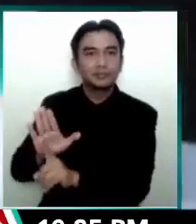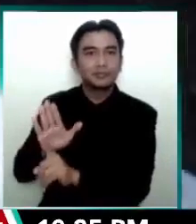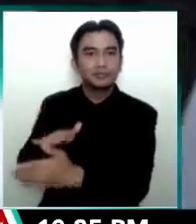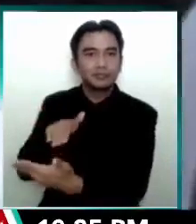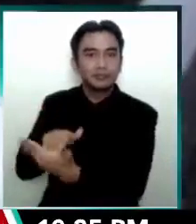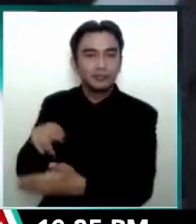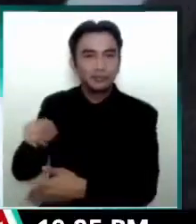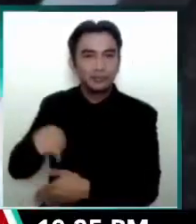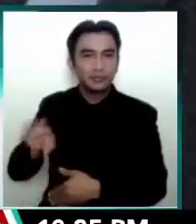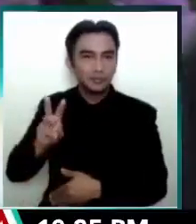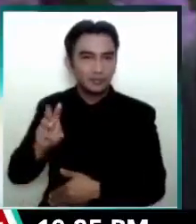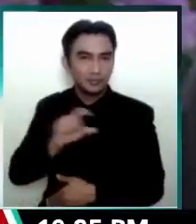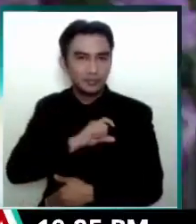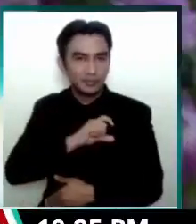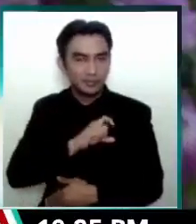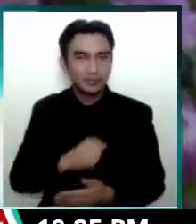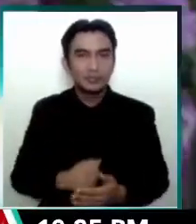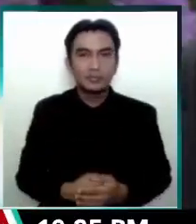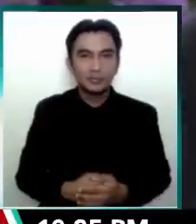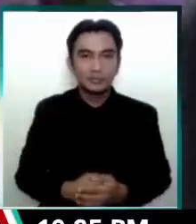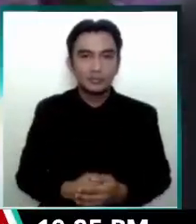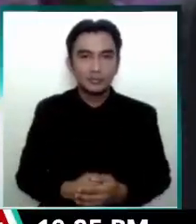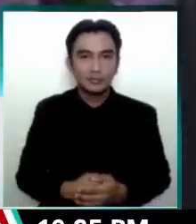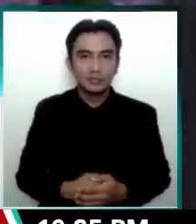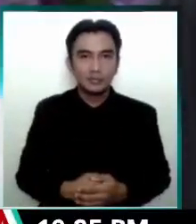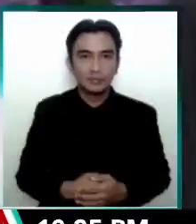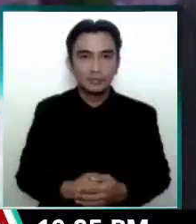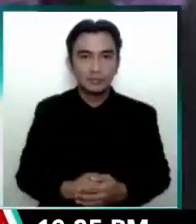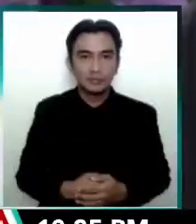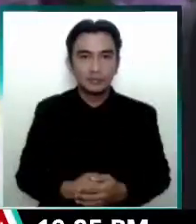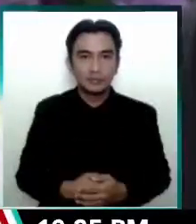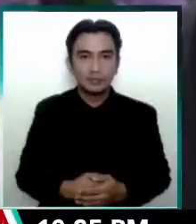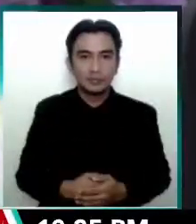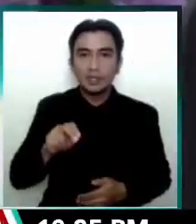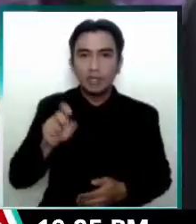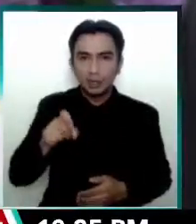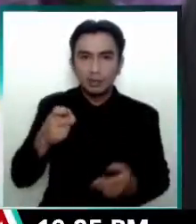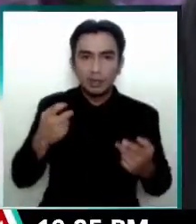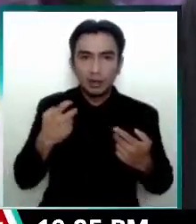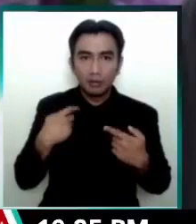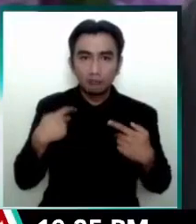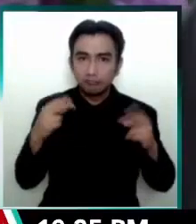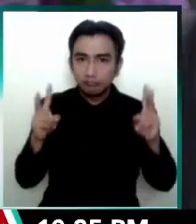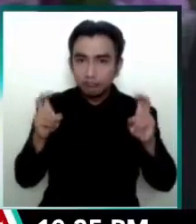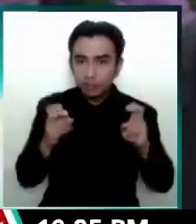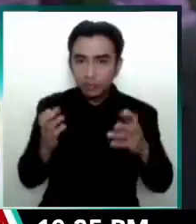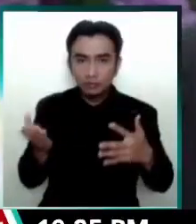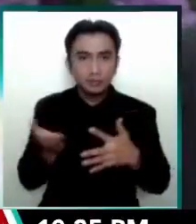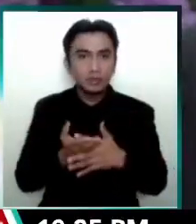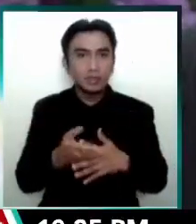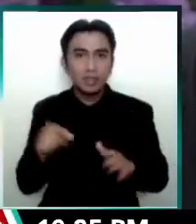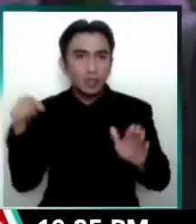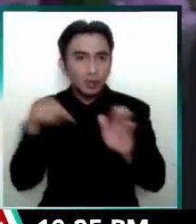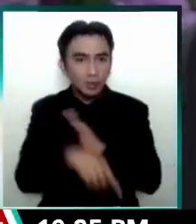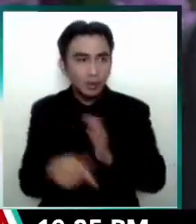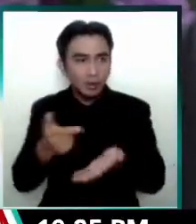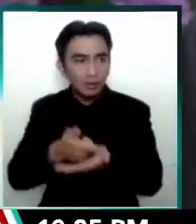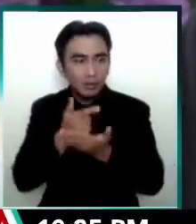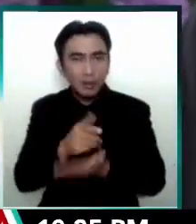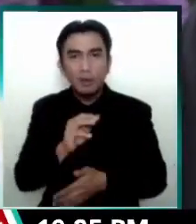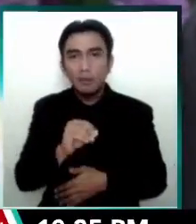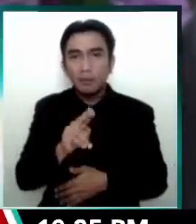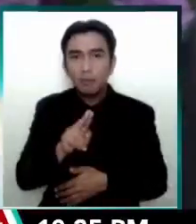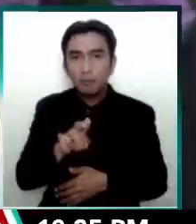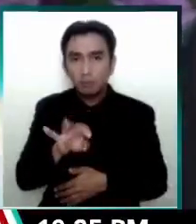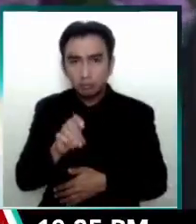Ang kinaso lang po kasi homicide. Ang kailangan po, murder po talaga yung nangyari na ginawa sa anak ko eh. Kasi po, talagang madali,